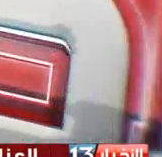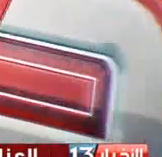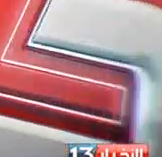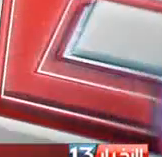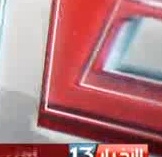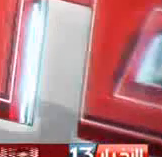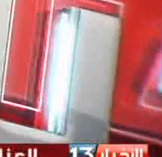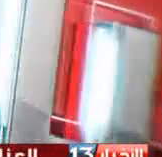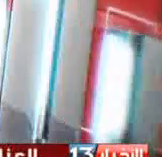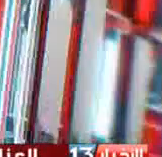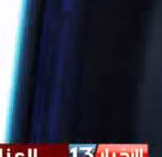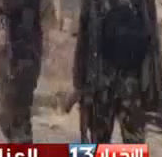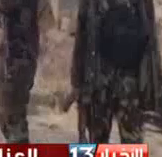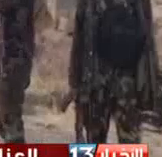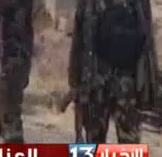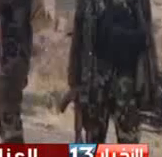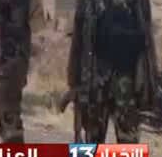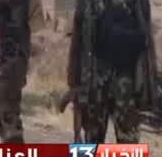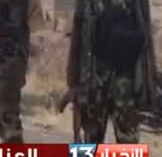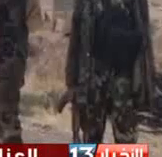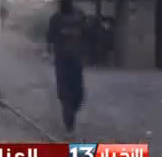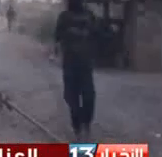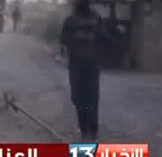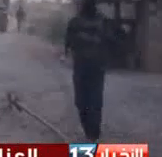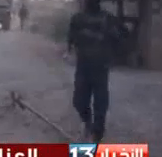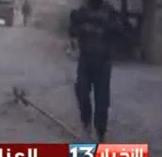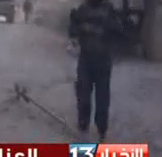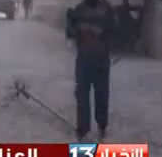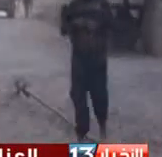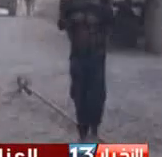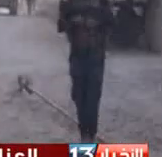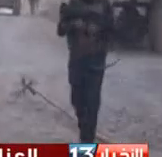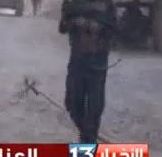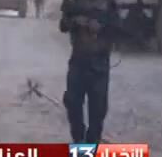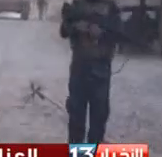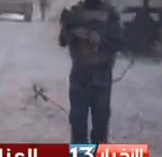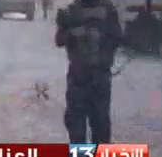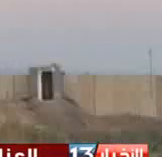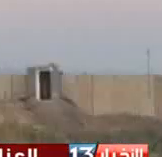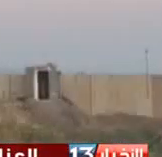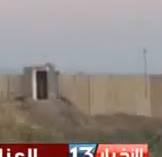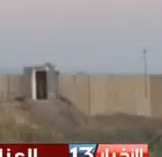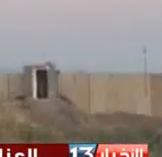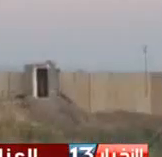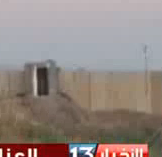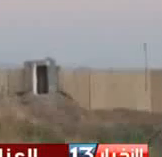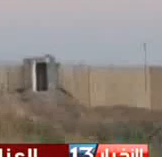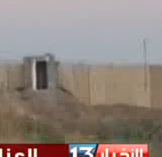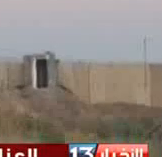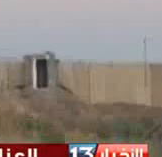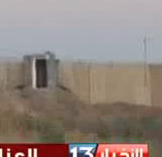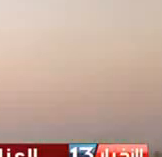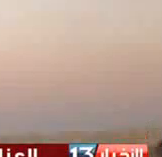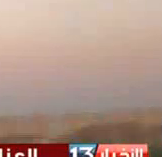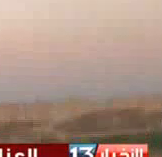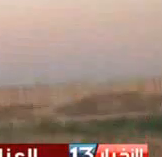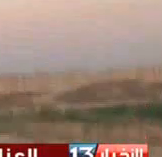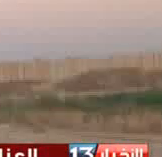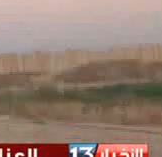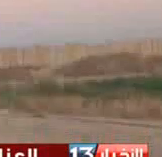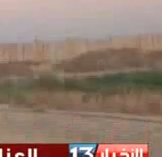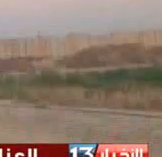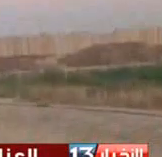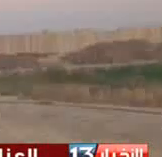القوات العراقيه تعلن نجاحها في استكمال فرض الامن بكل ورئيس الوزراء العراقي يعتبر استفتاء